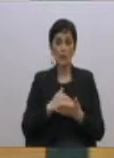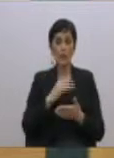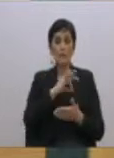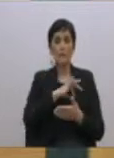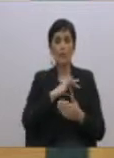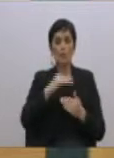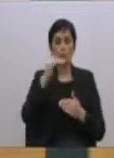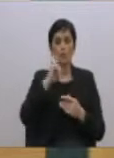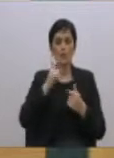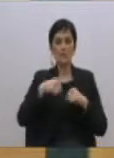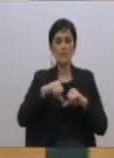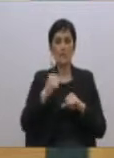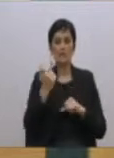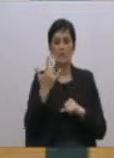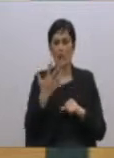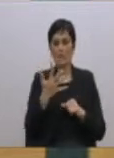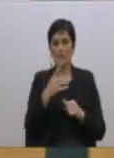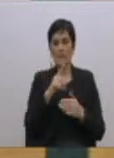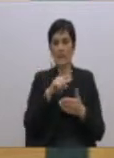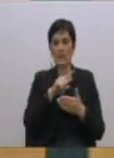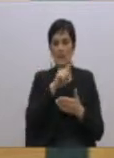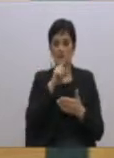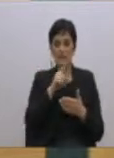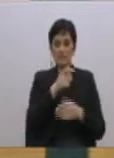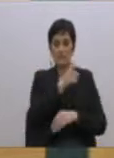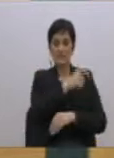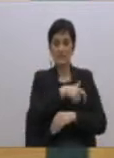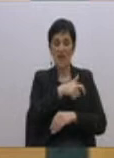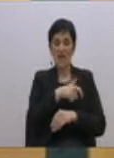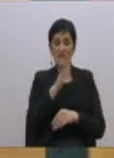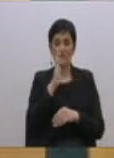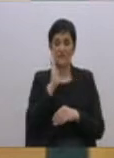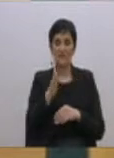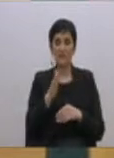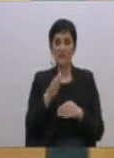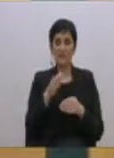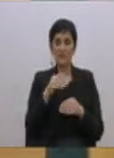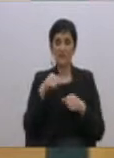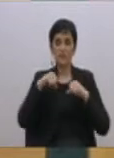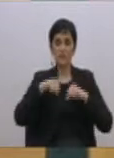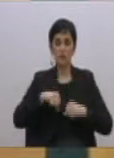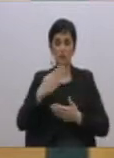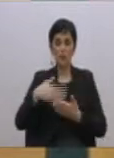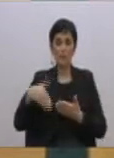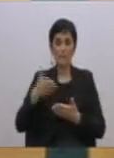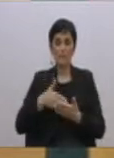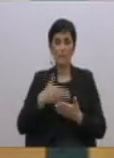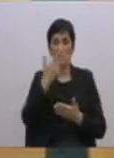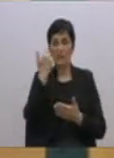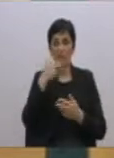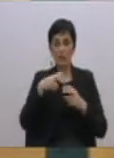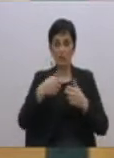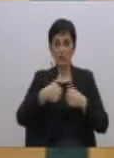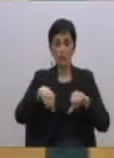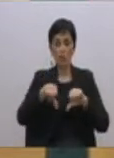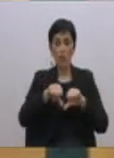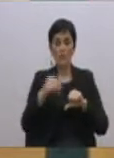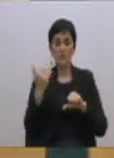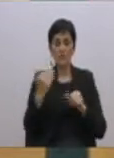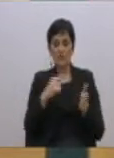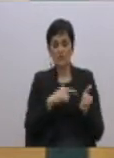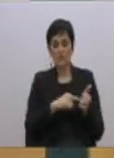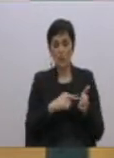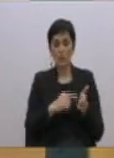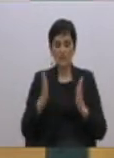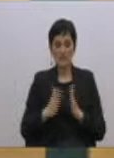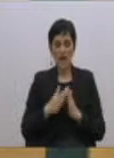უმაღლესი საბჭოს რამდენიმე წევრის დისკვალიფიკაცია მოხდებაო ეს იყო 95 პუნქტში ვენეციის კომისიის რეკომენდაციის მიხედვით და